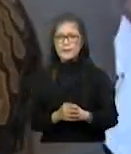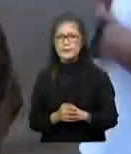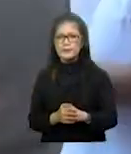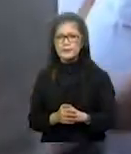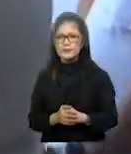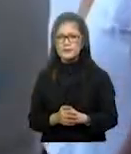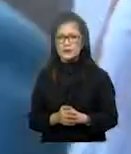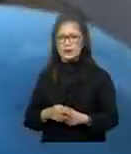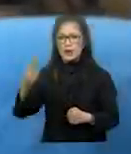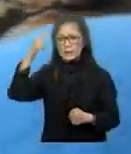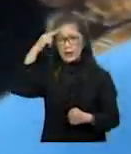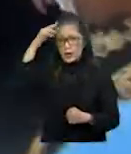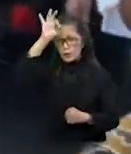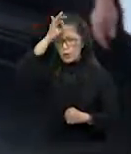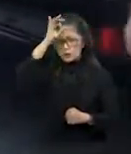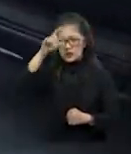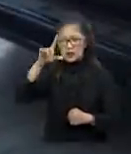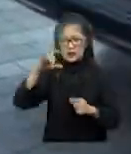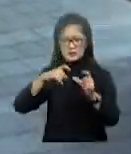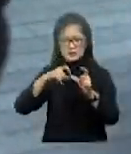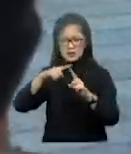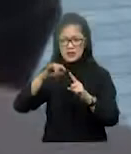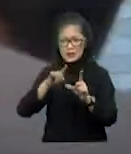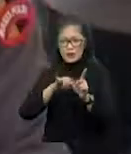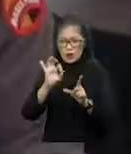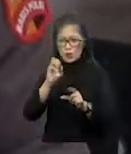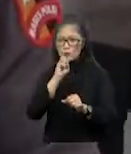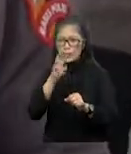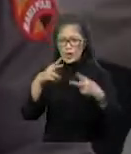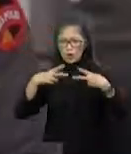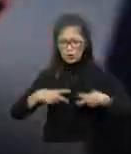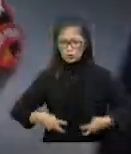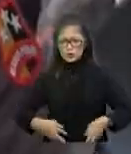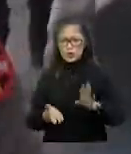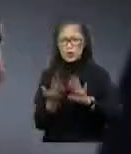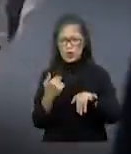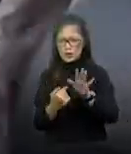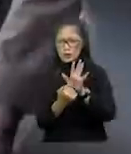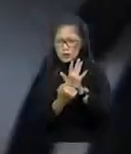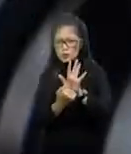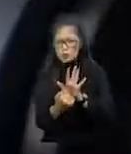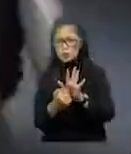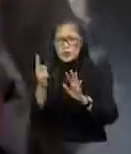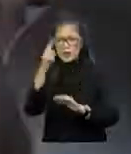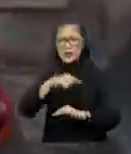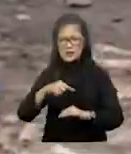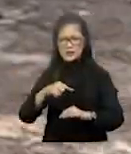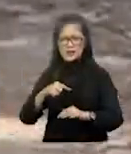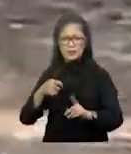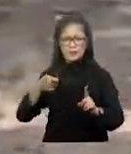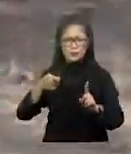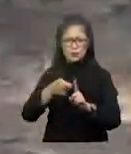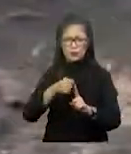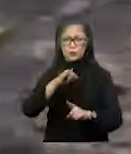Kapolri Jenderal Listio Sigit Prabowo menegaskan autopsi ulang ini untuk menyingkap tabir kematian Brigadir J.